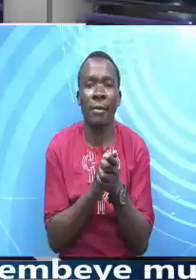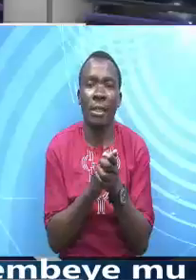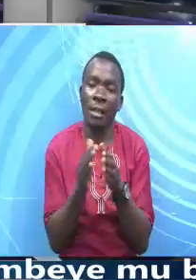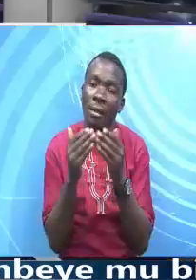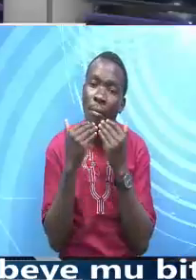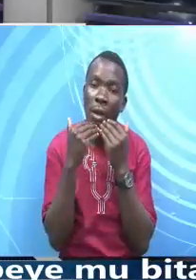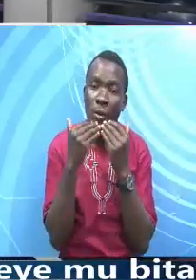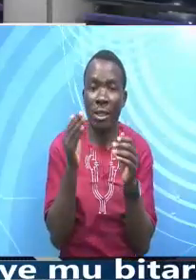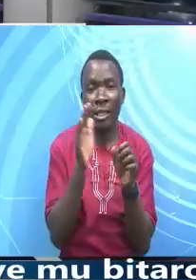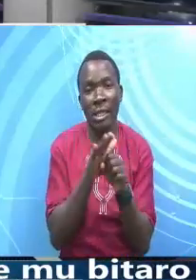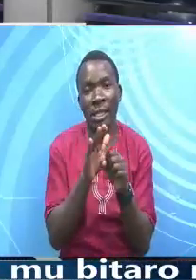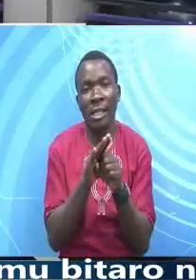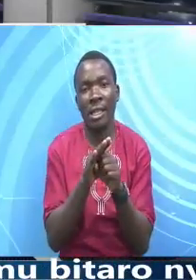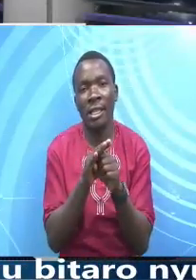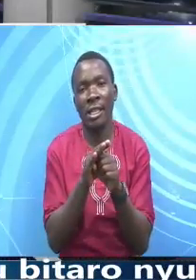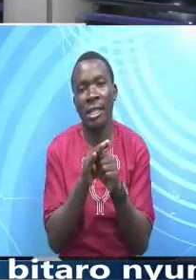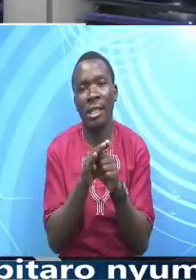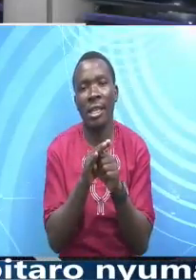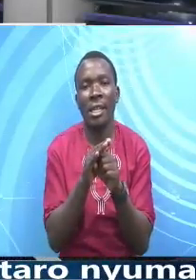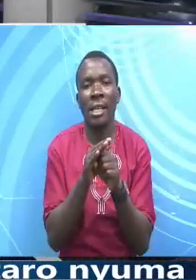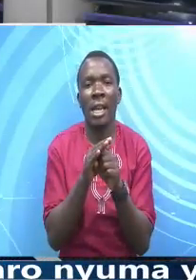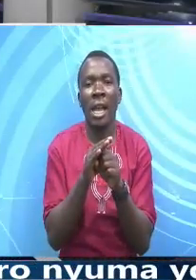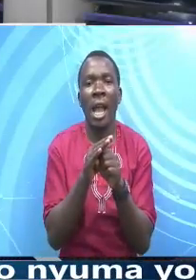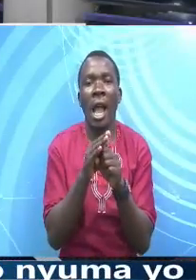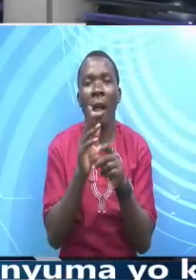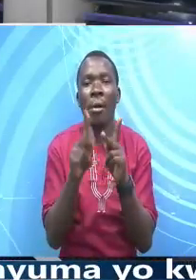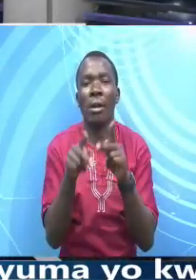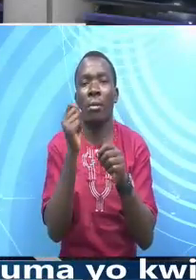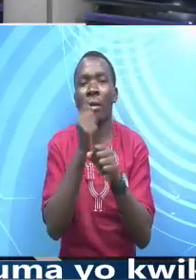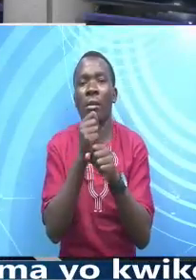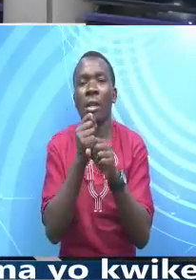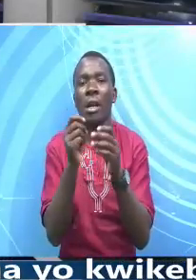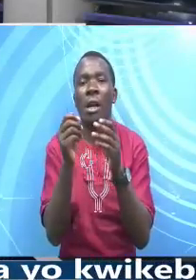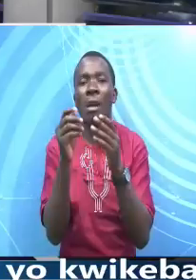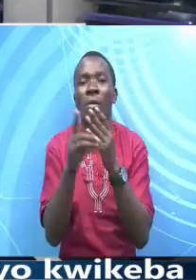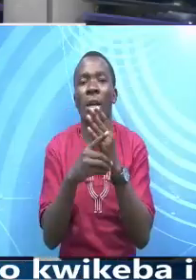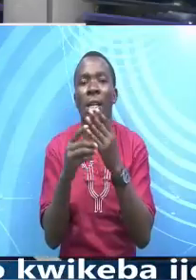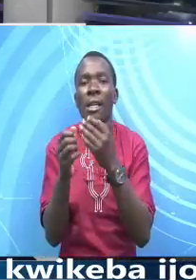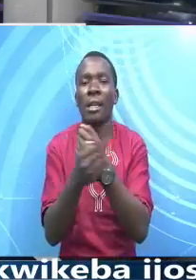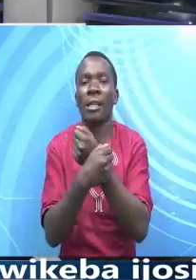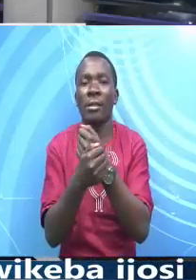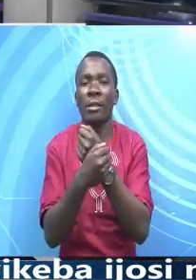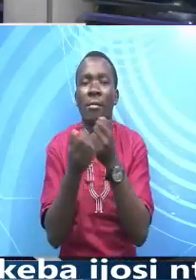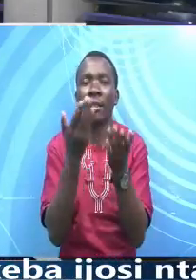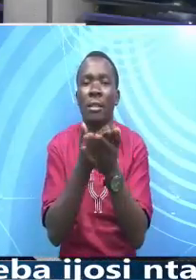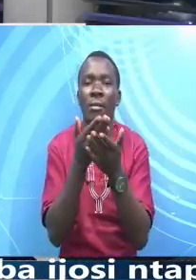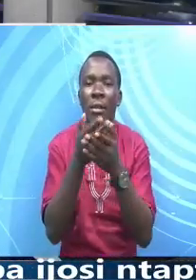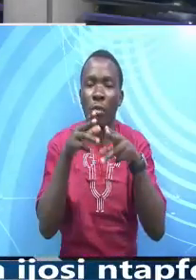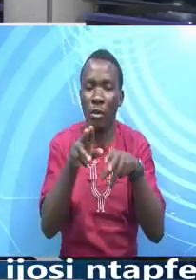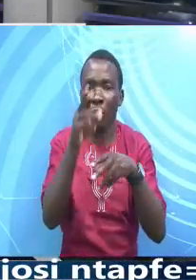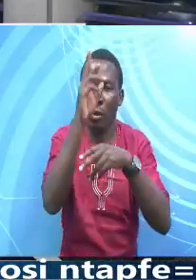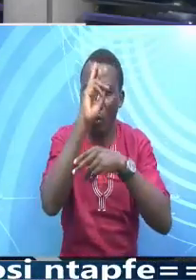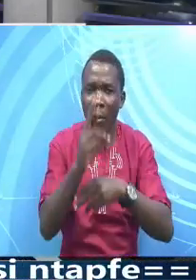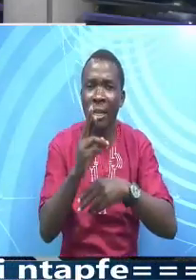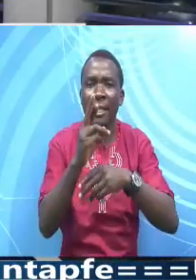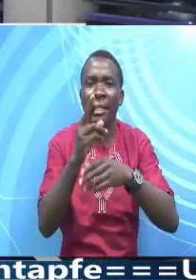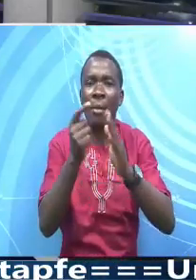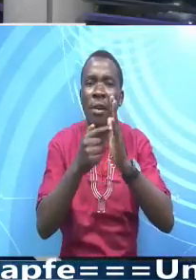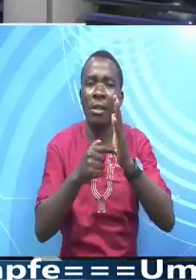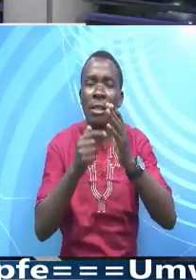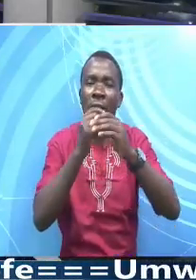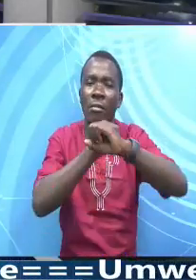Akoze cyane Remingabo Nziza. Naho abatuye ndetse n'abakora mu karere ka Rubavu barasaba ko mu rwego rwo kubahiriza amabwiriza yo kwirinda icyorezo cya